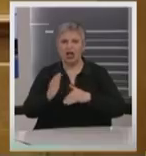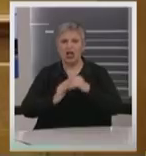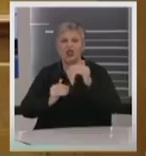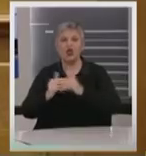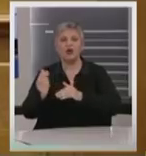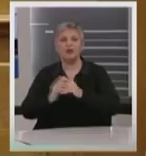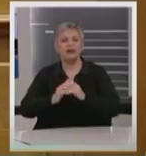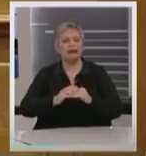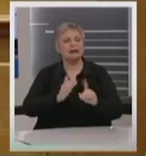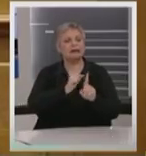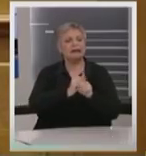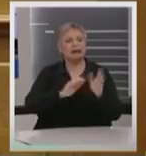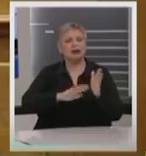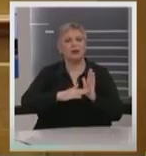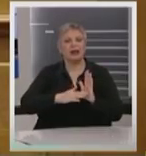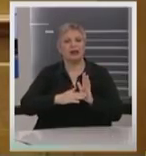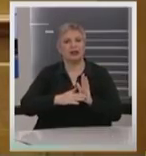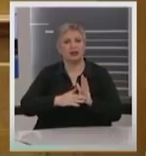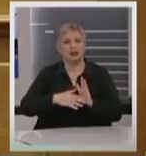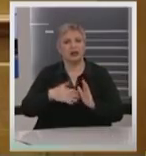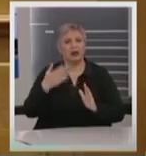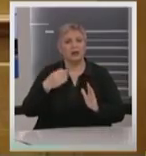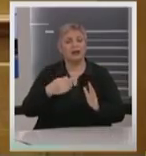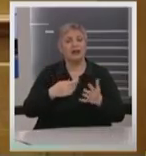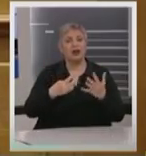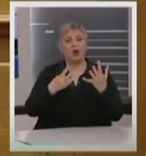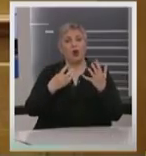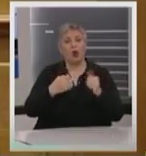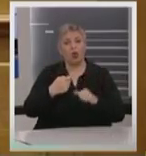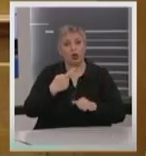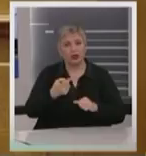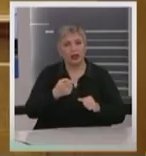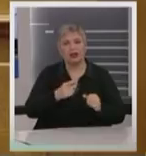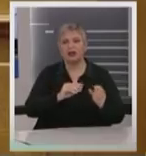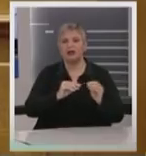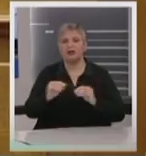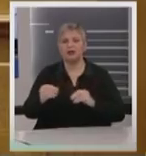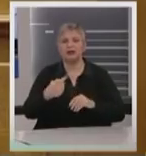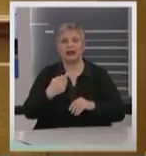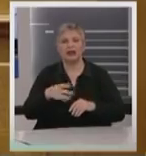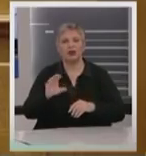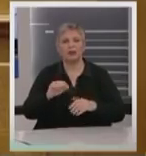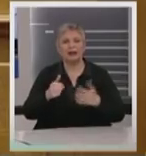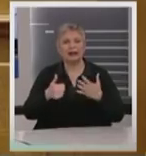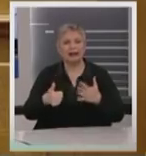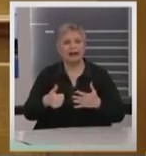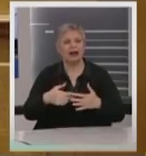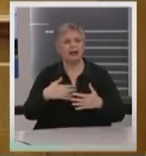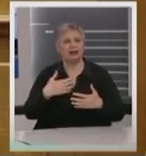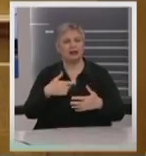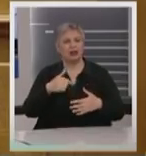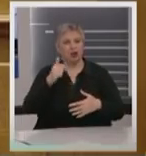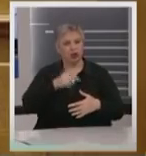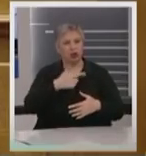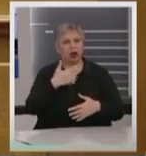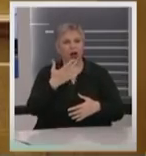που είχαμε, φτάσαμε αισίως στους 156. Όλοι φυσικά με τους μετακλητούς υπαλλήλους, την υποστήριξη και το κόστος που